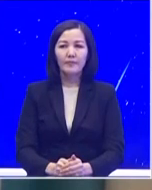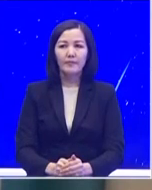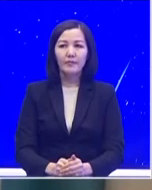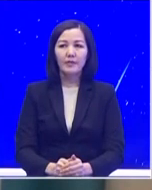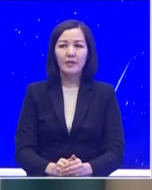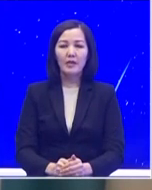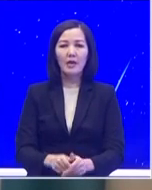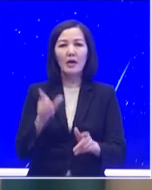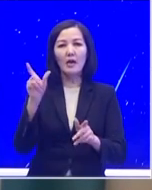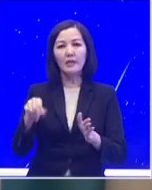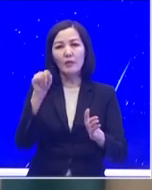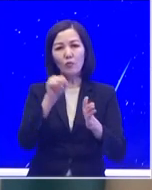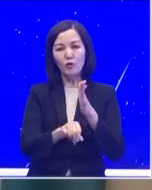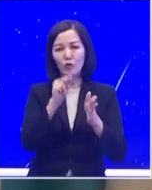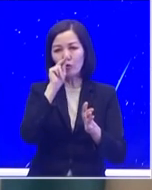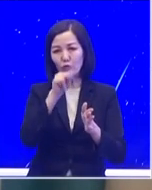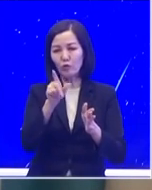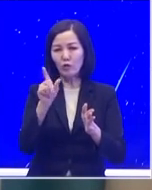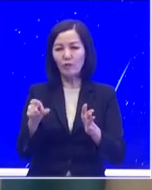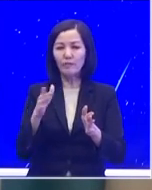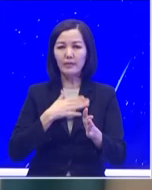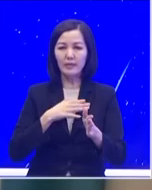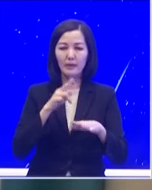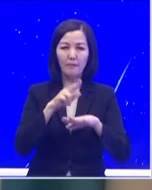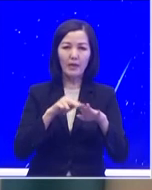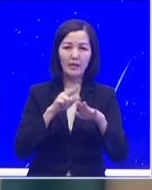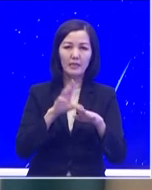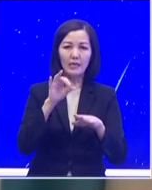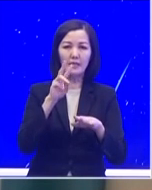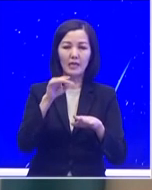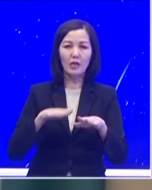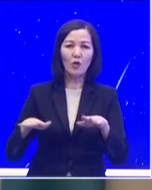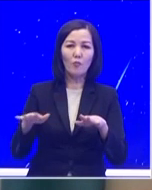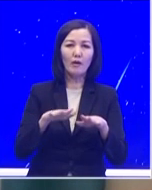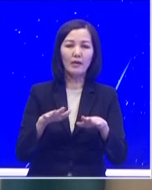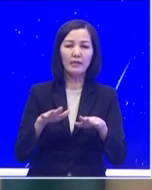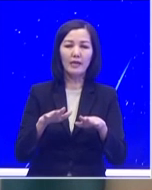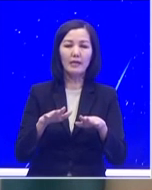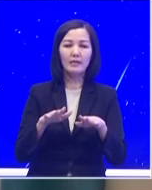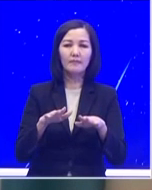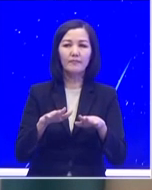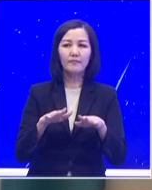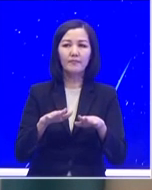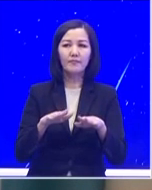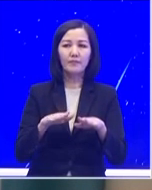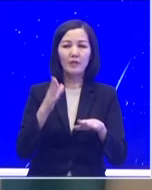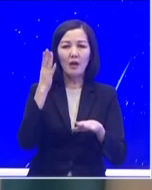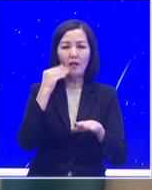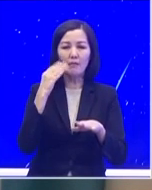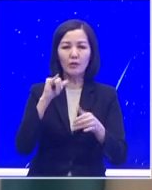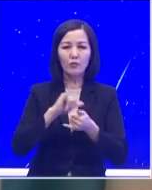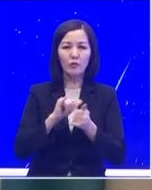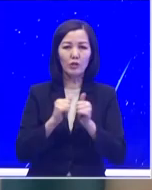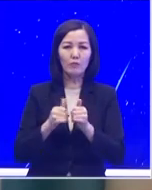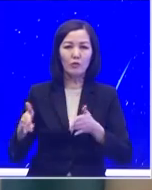Кісі өліміне қатысты күдіктіні ұстаудың біздің қызметкерлер Сарқан ауданының аумағында дәлірек айтсақ, Алматы Өскемен тас